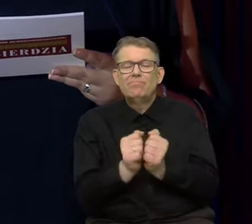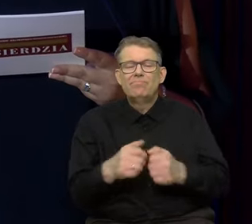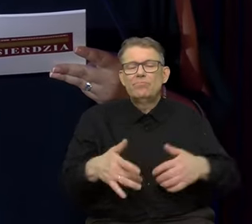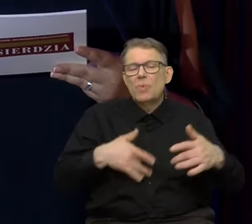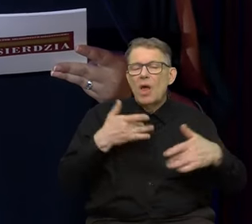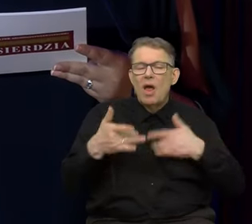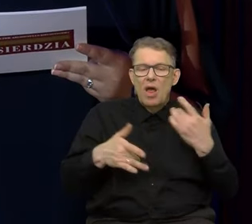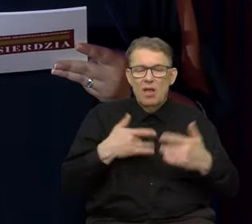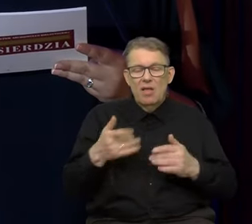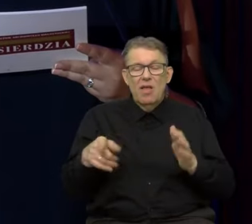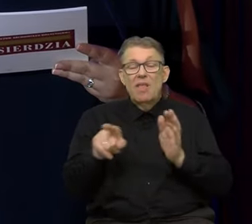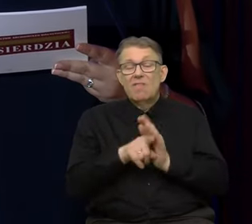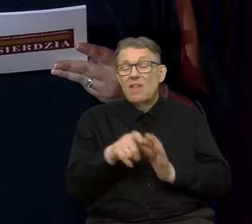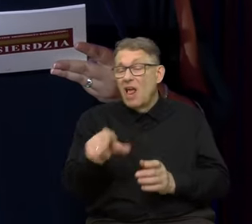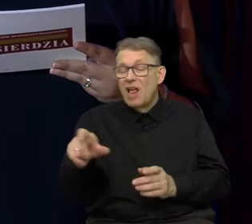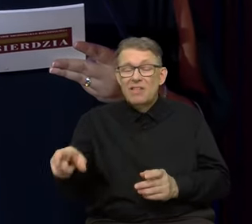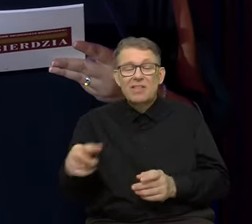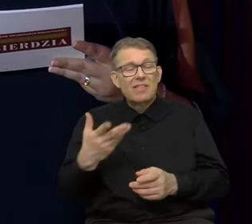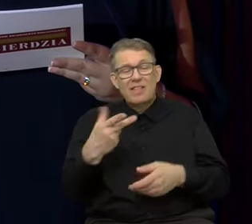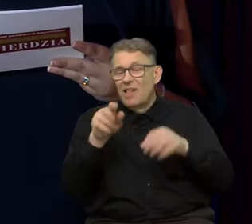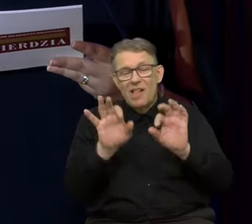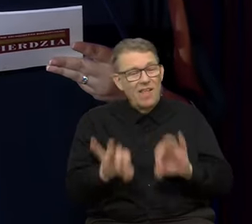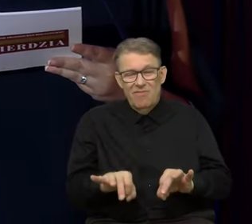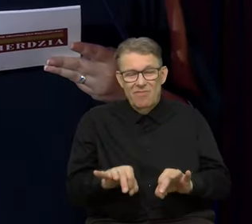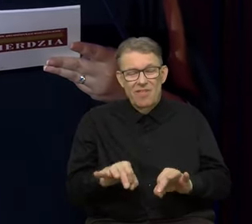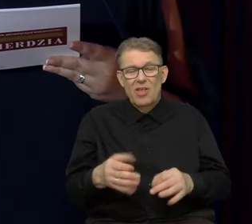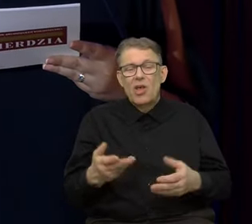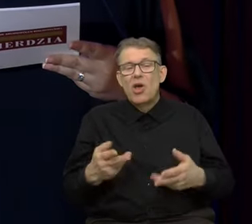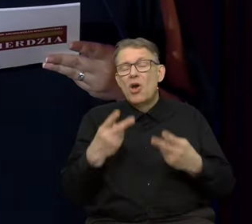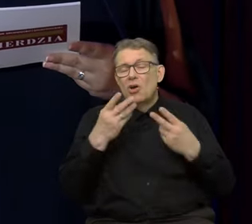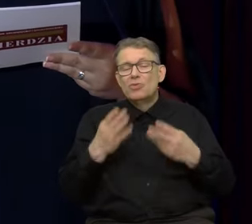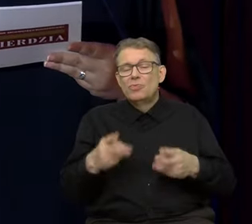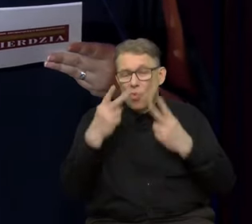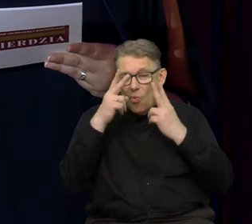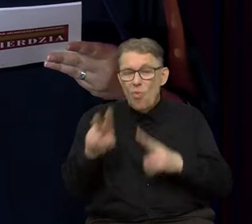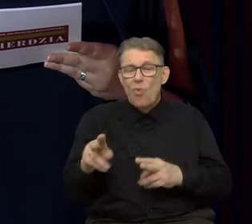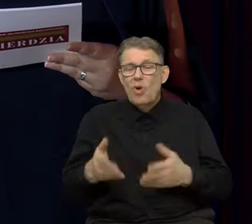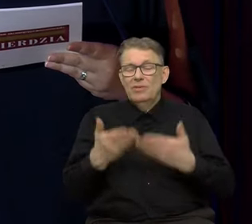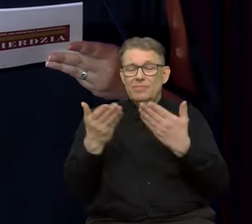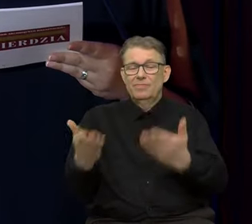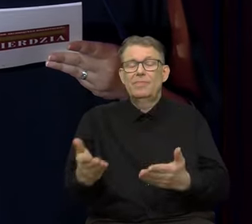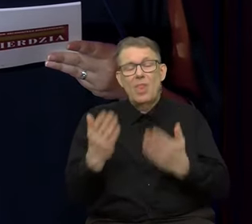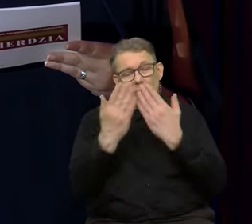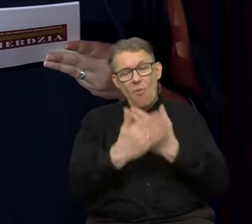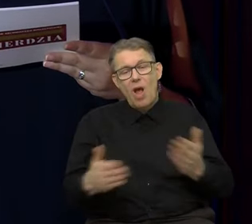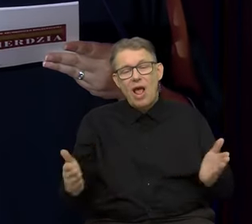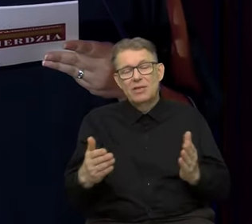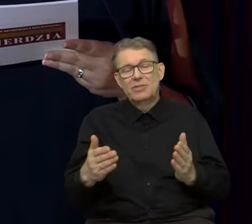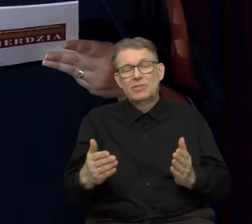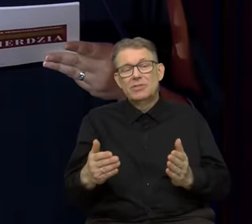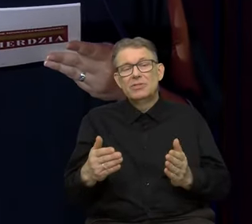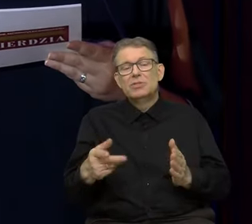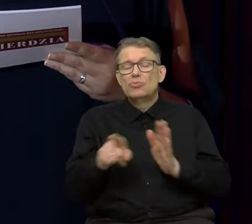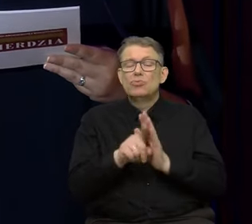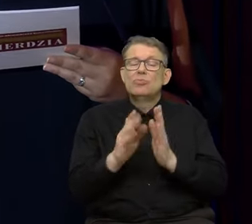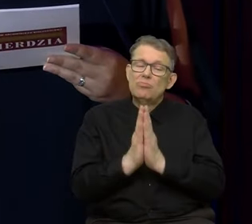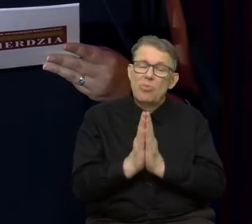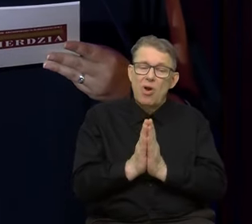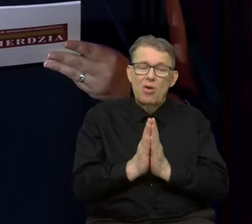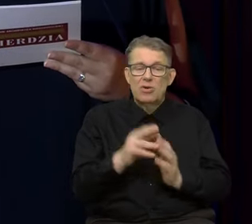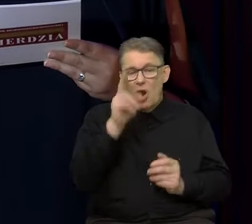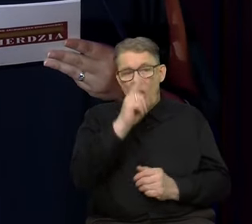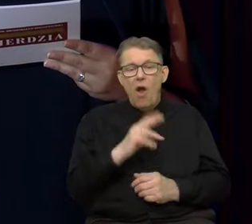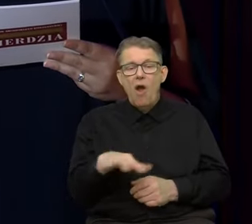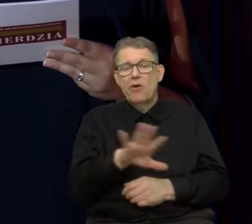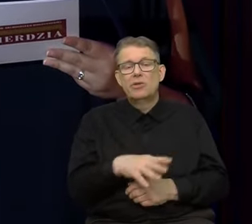dla tych niewiniątek udziel mi łaski, o którą Cię proszę, dla ojczyzny mojej. W tej chwili ujrzałam